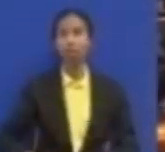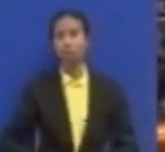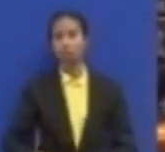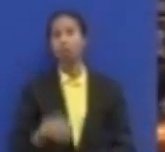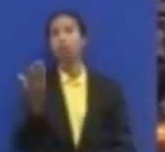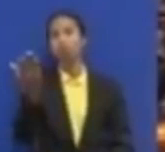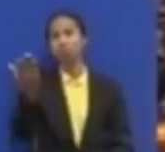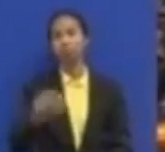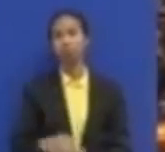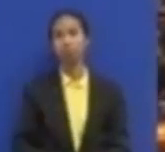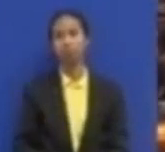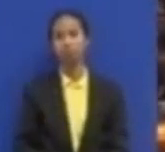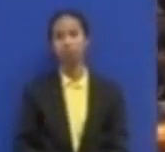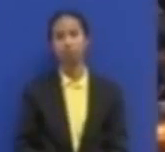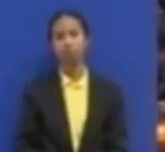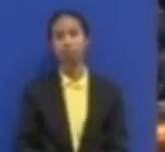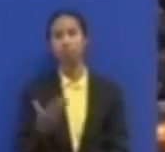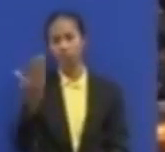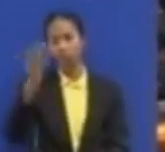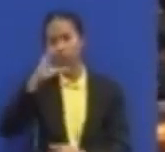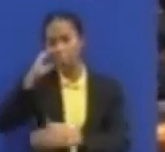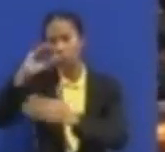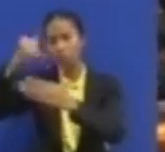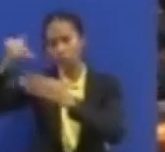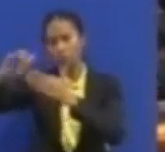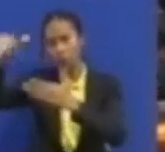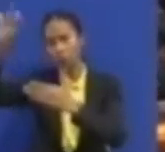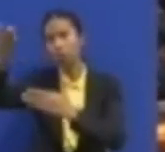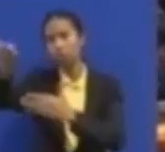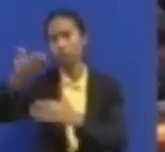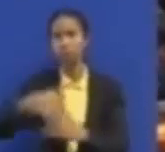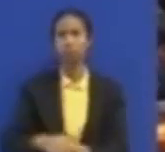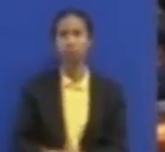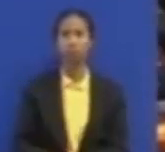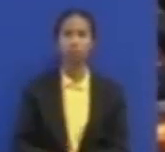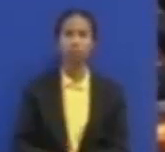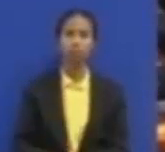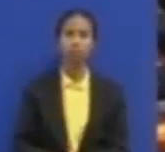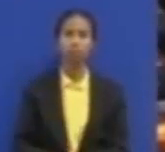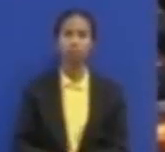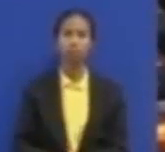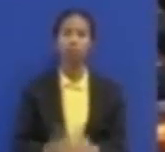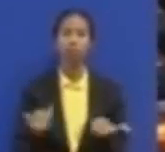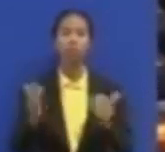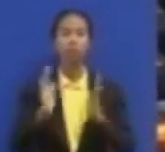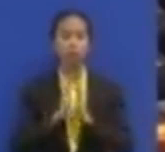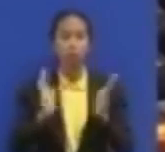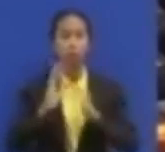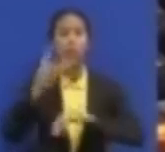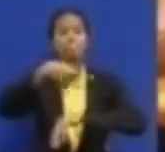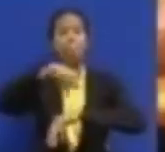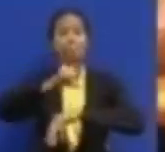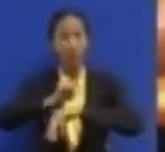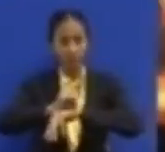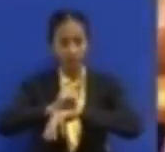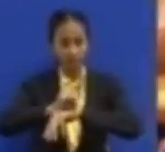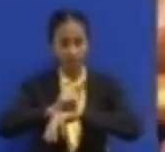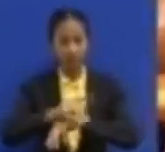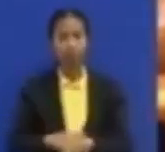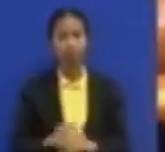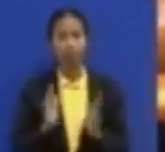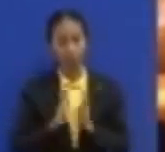เชิญเชิญให้จบก่อน เชิญให้จบก่อนครับเดี๋ยวขออนุญาตนิดเดียวครับก็ขอบคุณท่านประธานที่ท่านประธานได้กรุณานะ